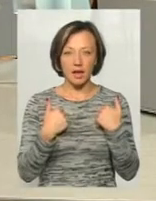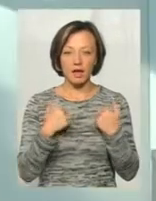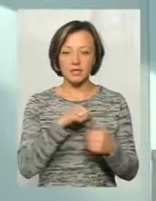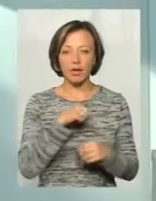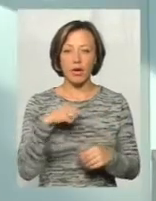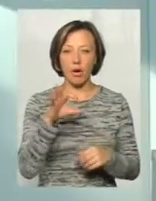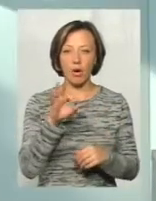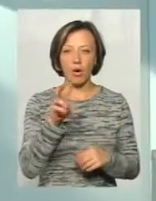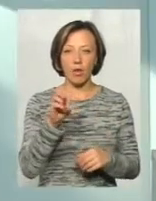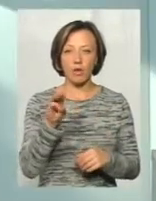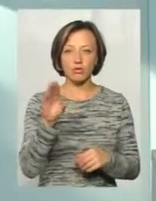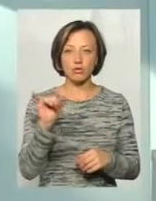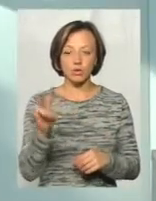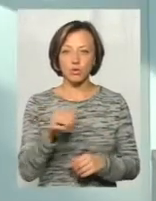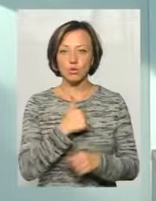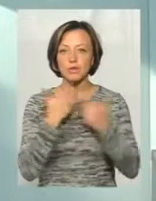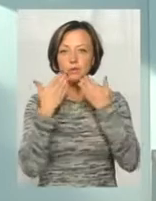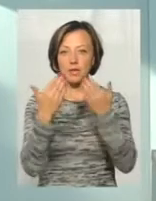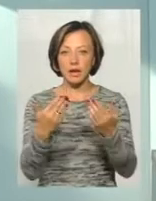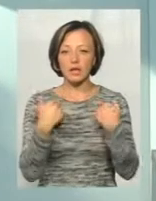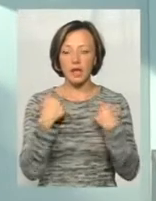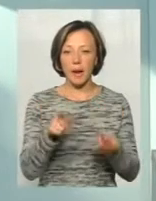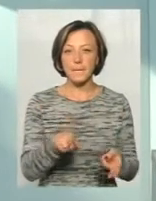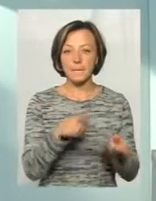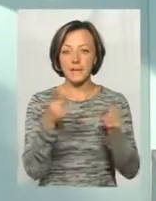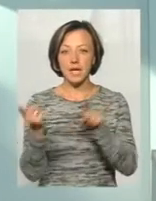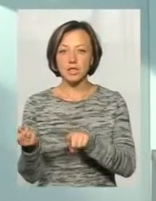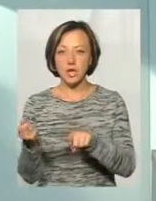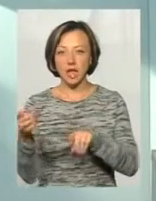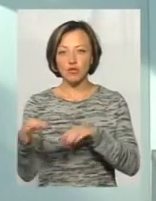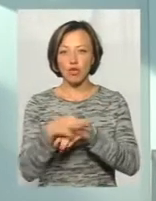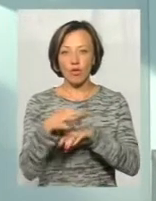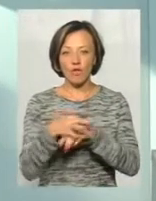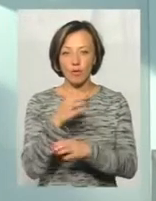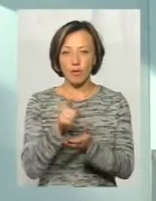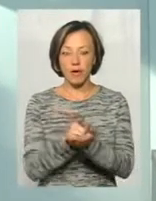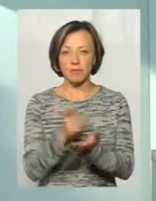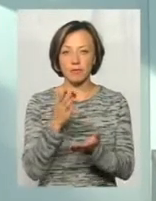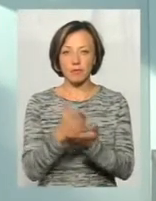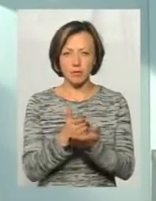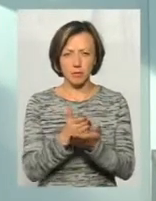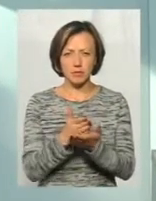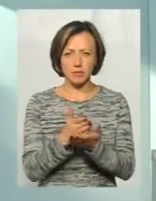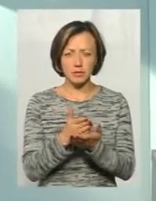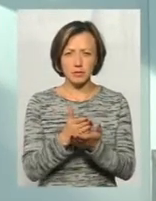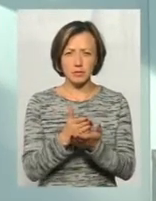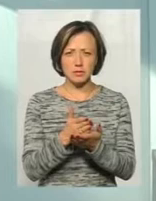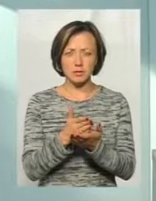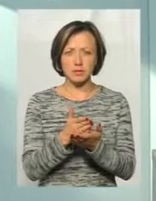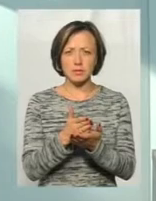зголошена. Хочу запитати. Я перейшла на чоловіку пенсію. Маю 1008.